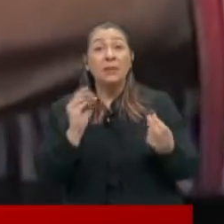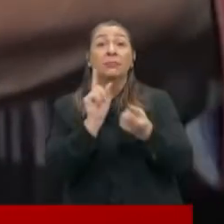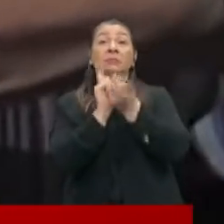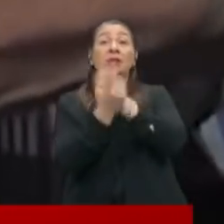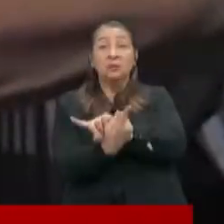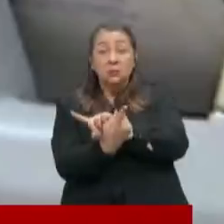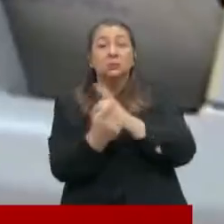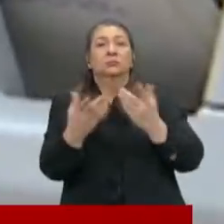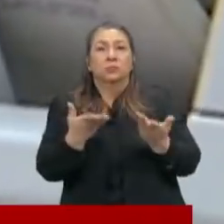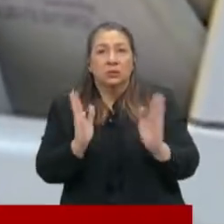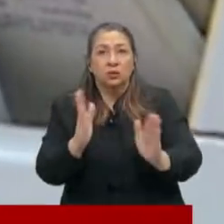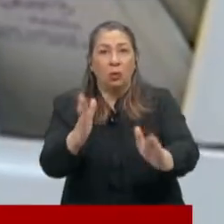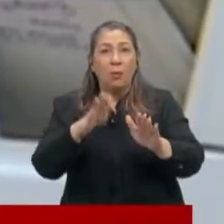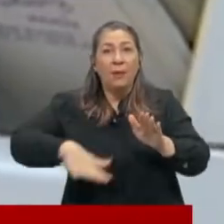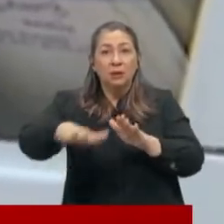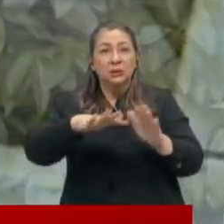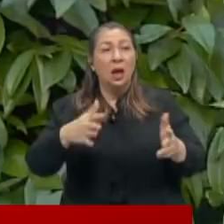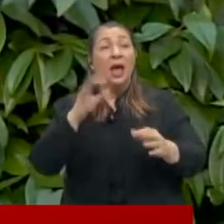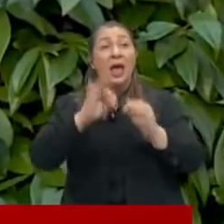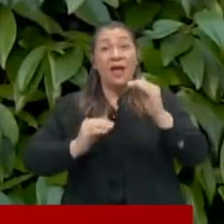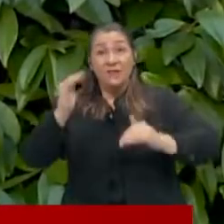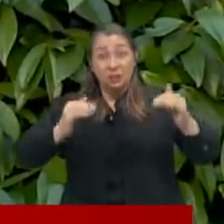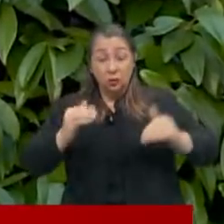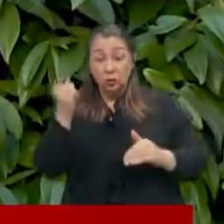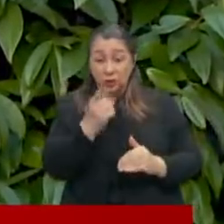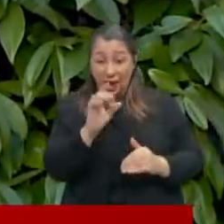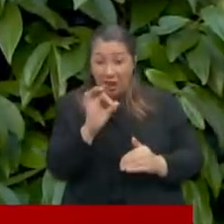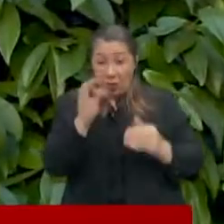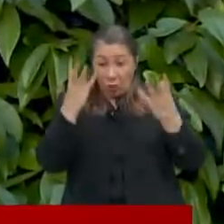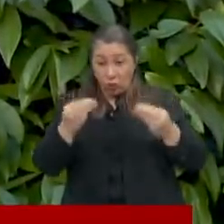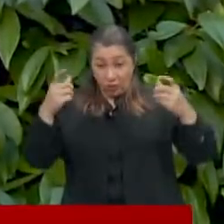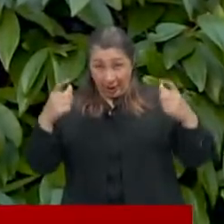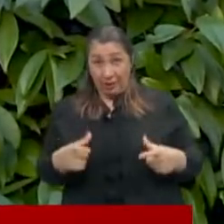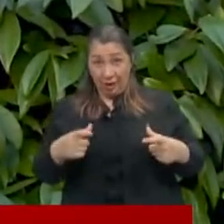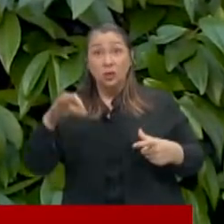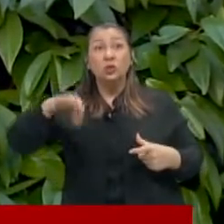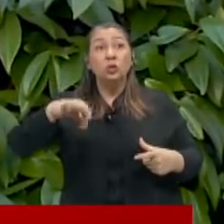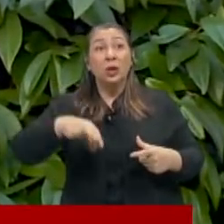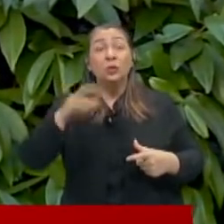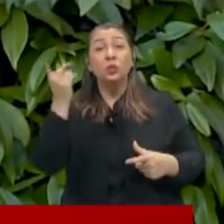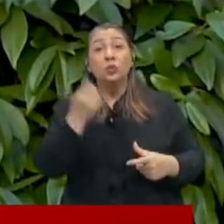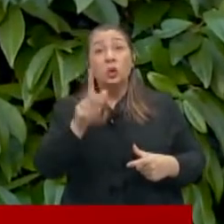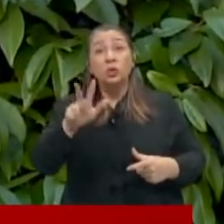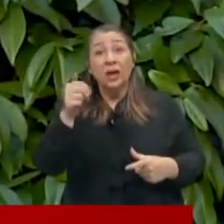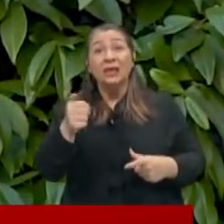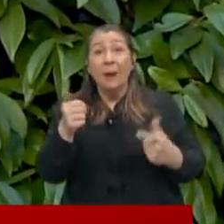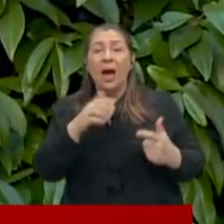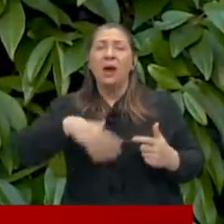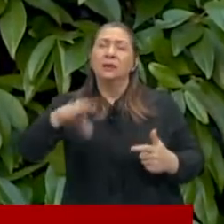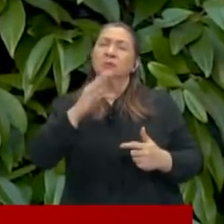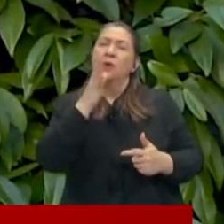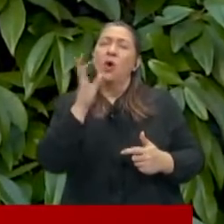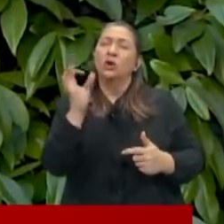tersi yönde hareket ediyor piyasa. Enflasyonun %50'ye geldiği yerde Şu anda %36 ama herkes biliyor